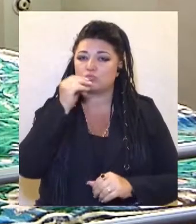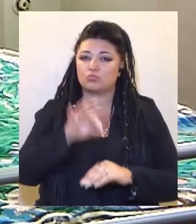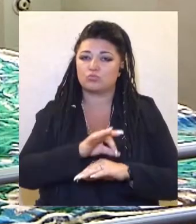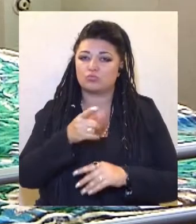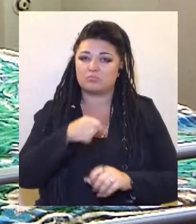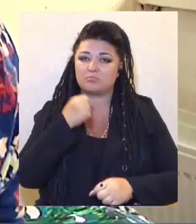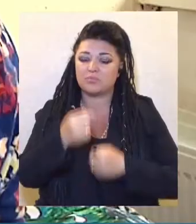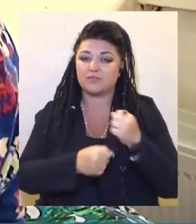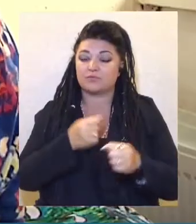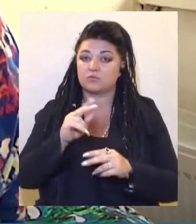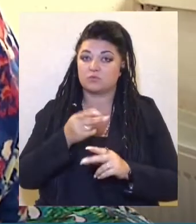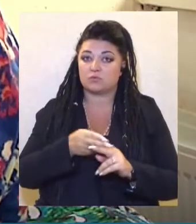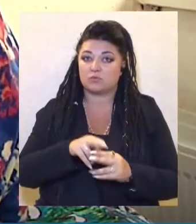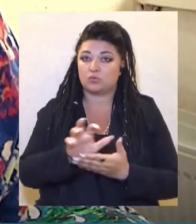дому.